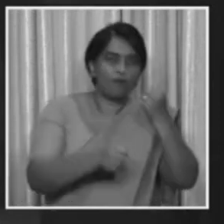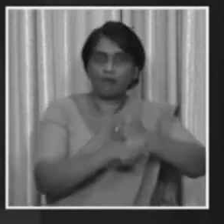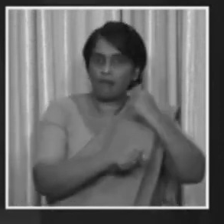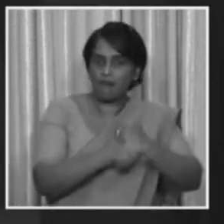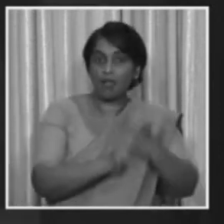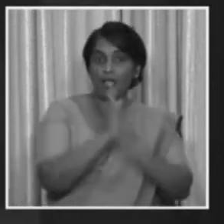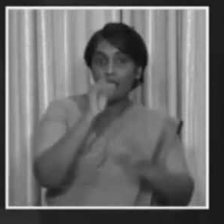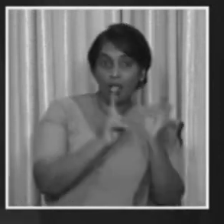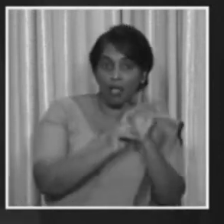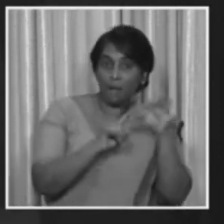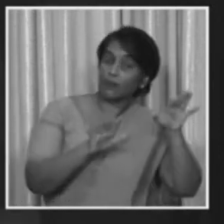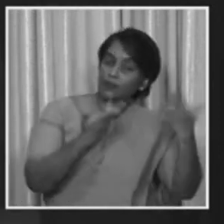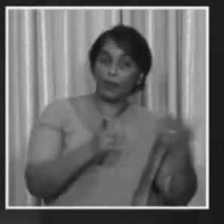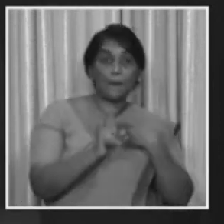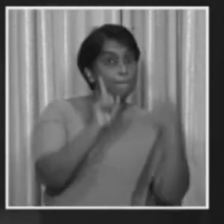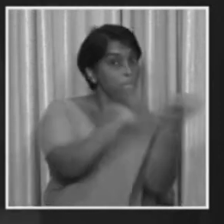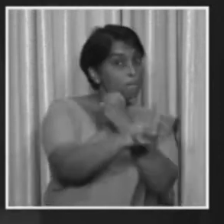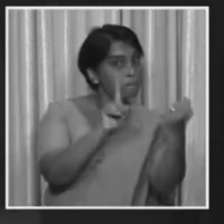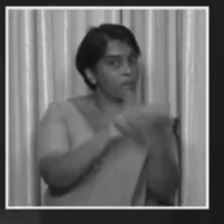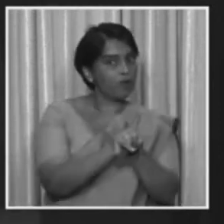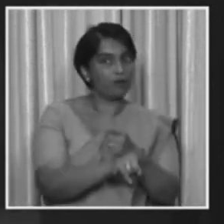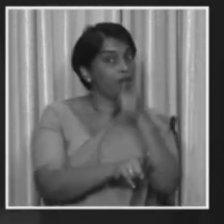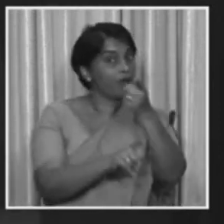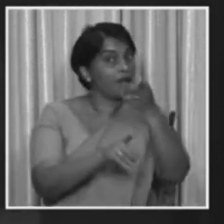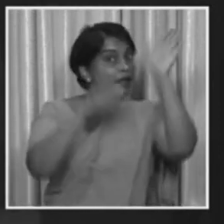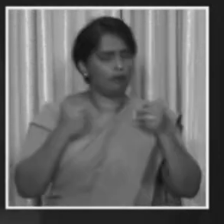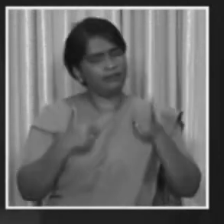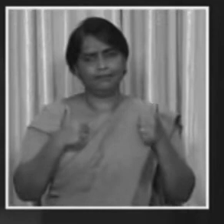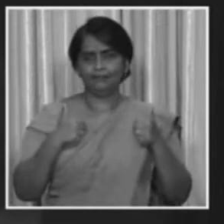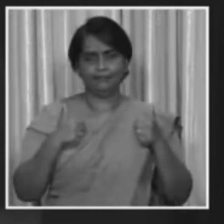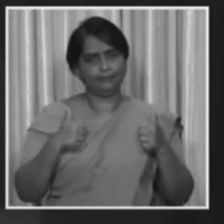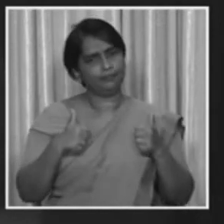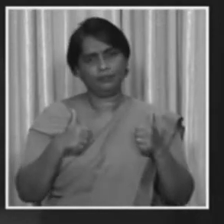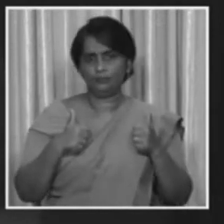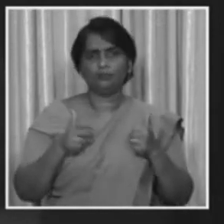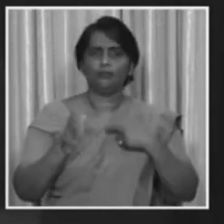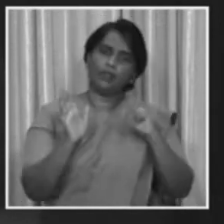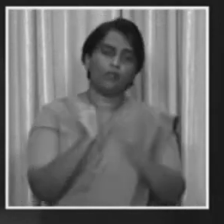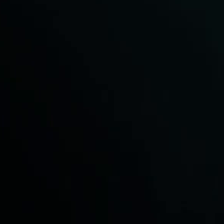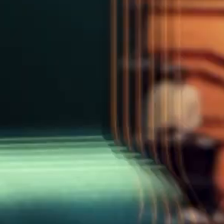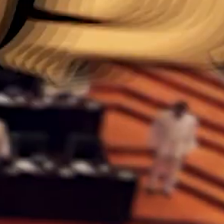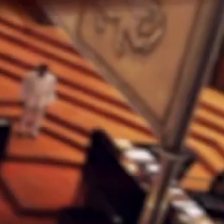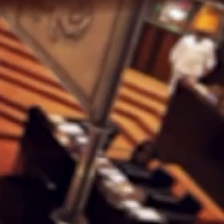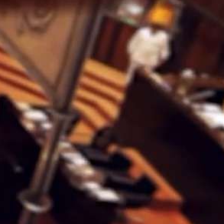හෝ අමාත්‍යවරයාගේ හෝ කාගේවත් බලපෑම් වලට එයාට එන්න තු ඉන්න බෑ. හරි හරි මම කමිටු හදන්න